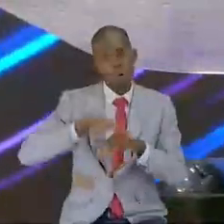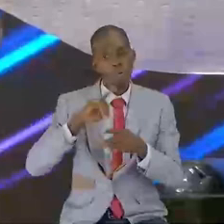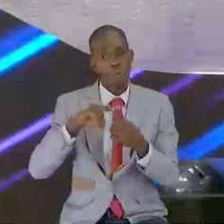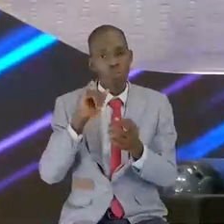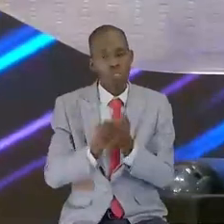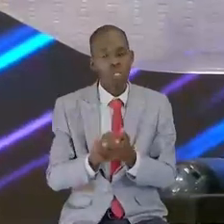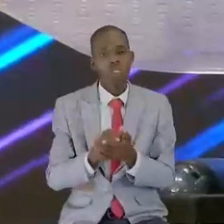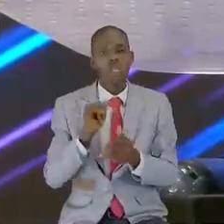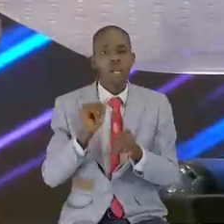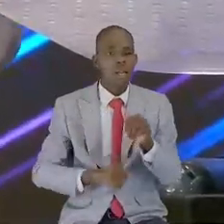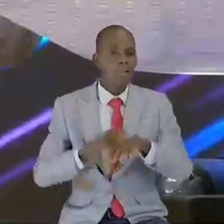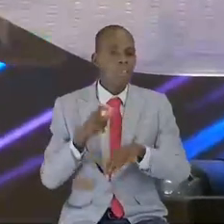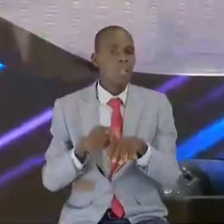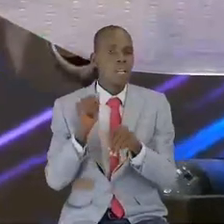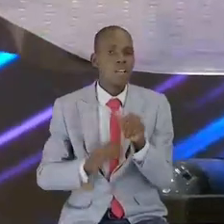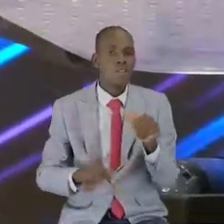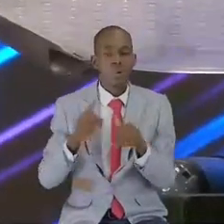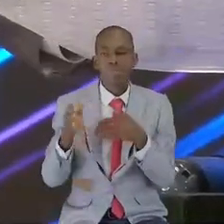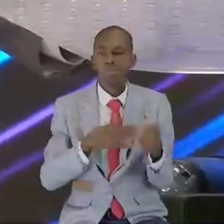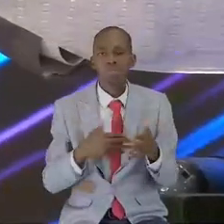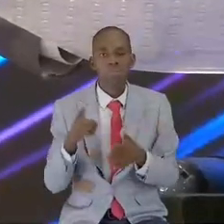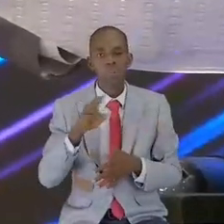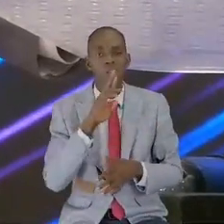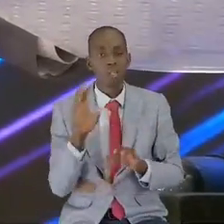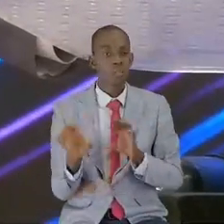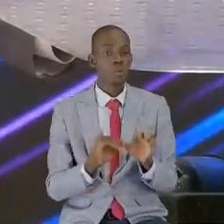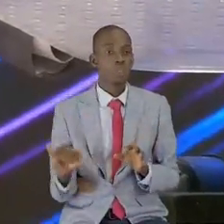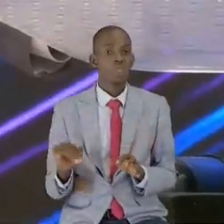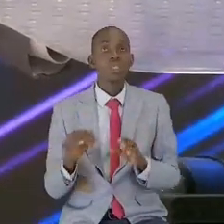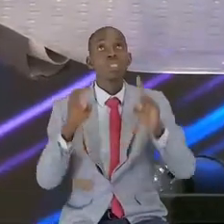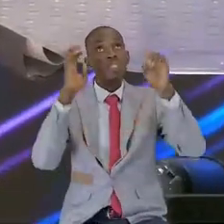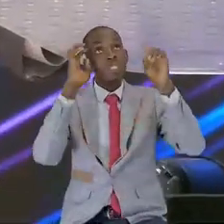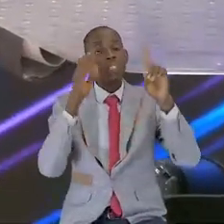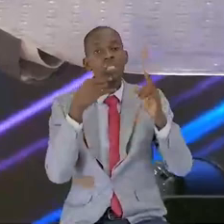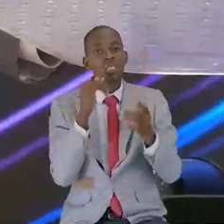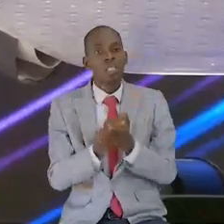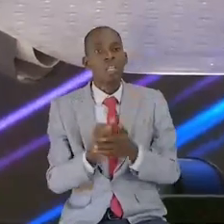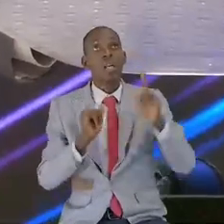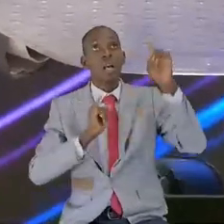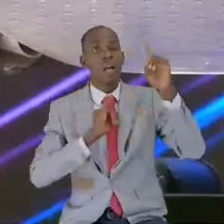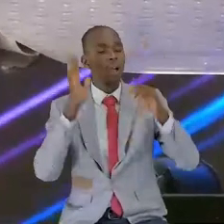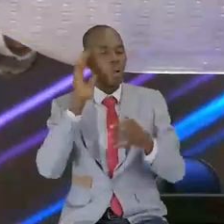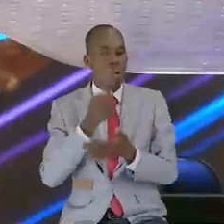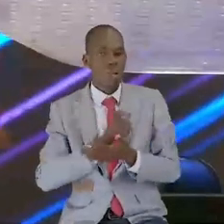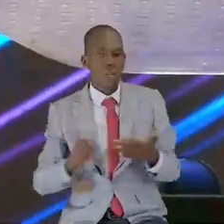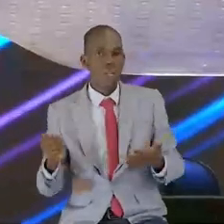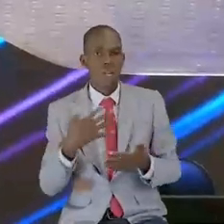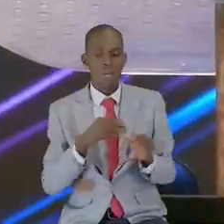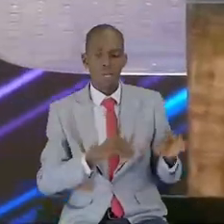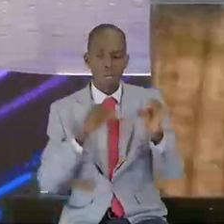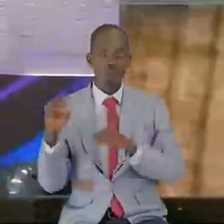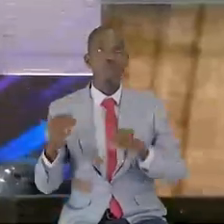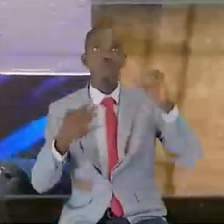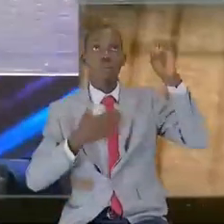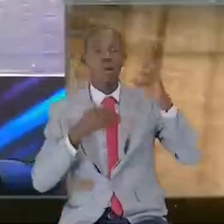moment, partout, quelque chose que vous faites, et dit, j'écrirai mes lois dans